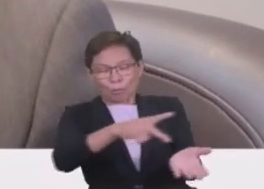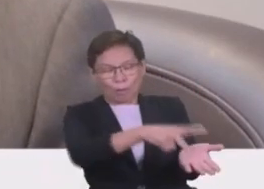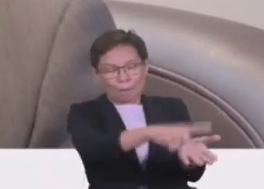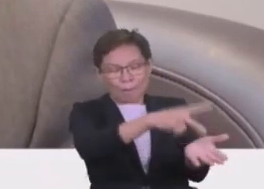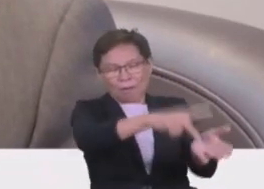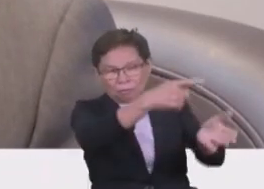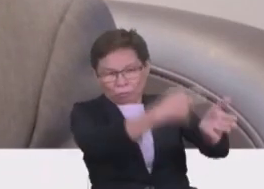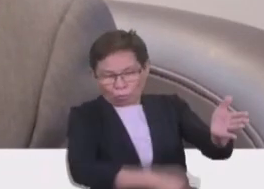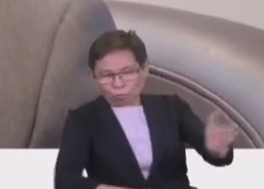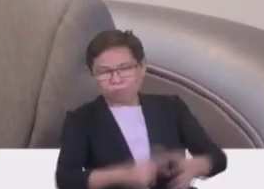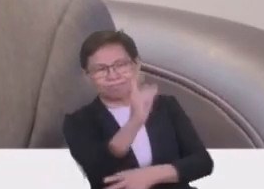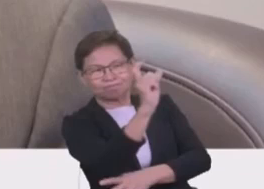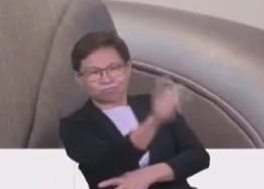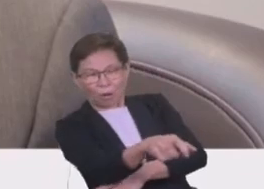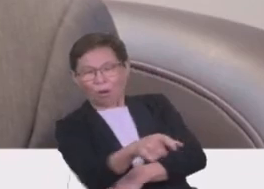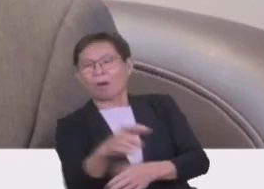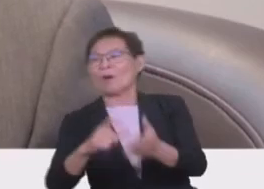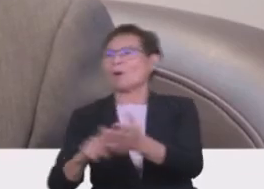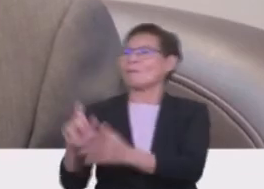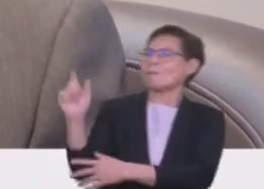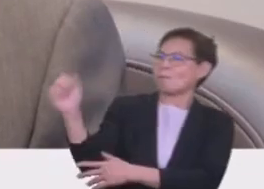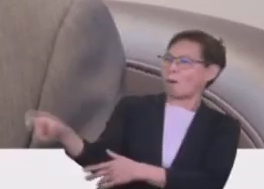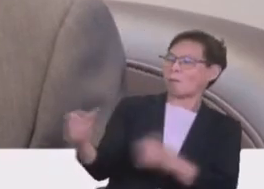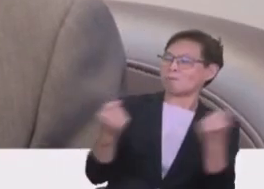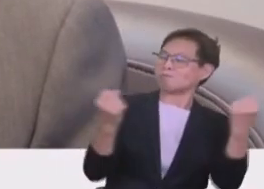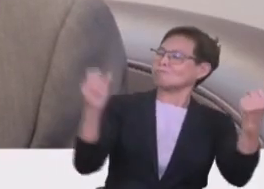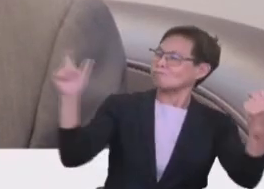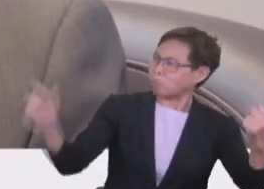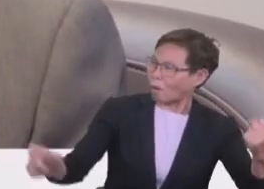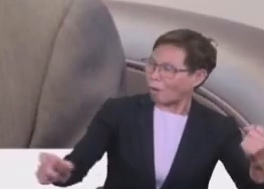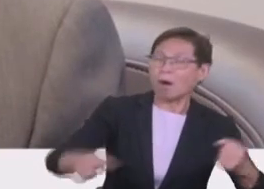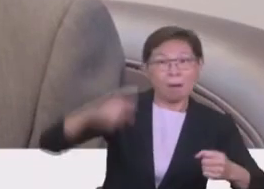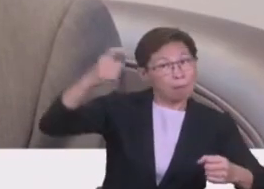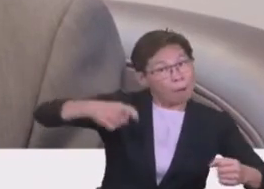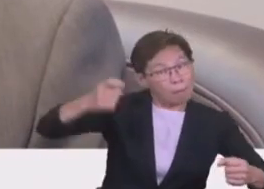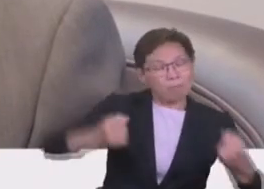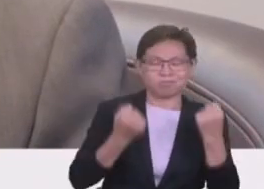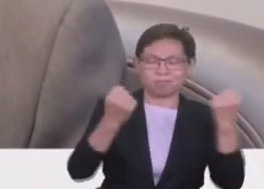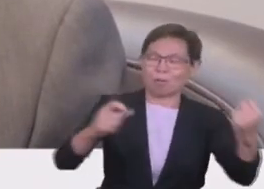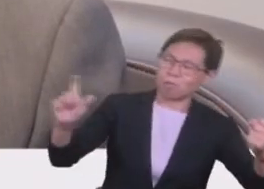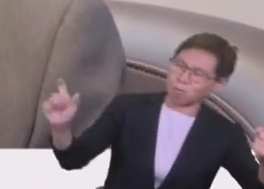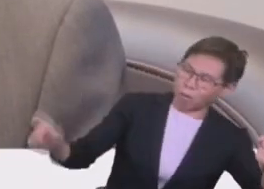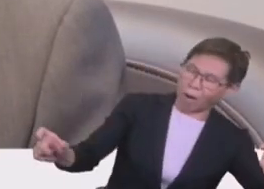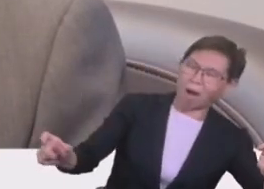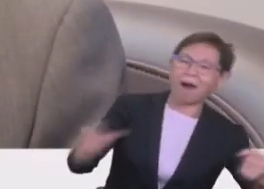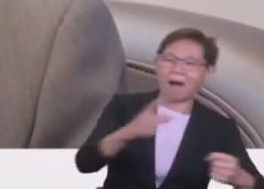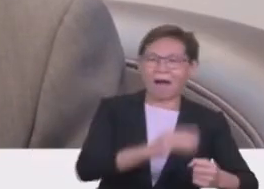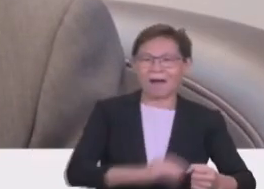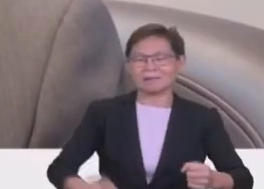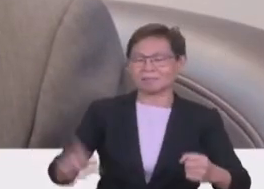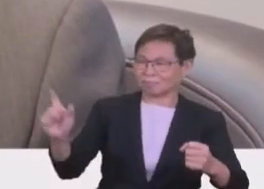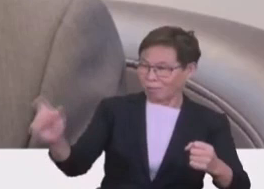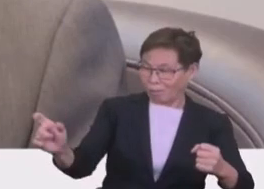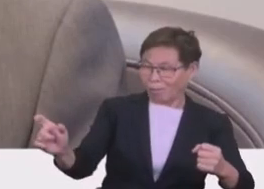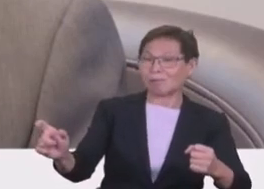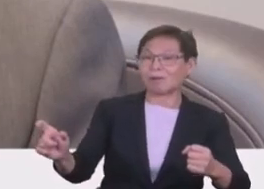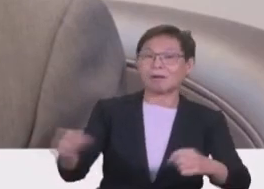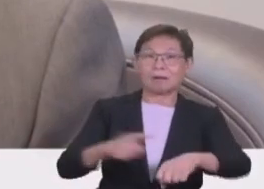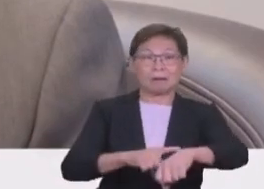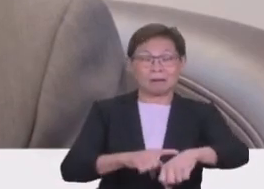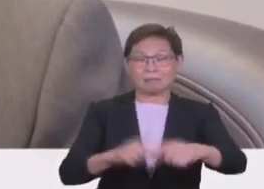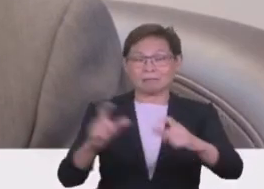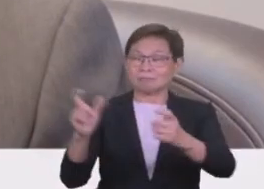tol. Semua pengguna masih lagi perlu menyentuh kad Tashenggo, memastikan kad Tashenggo valid, termasuk